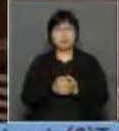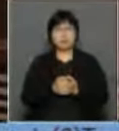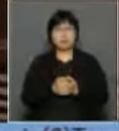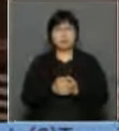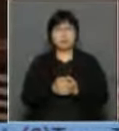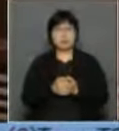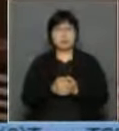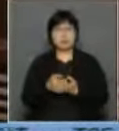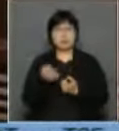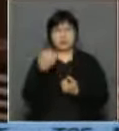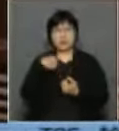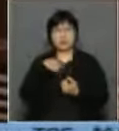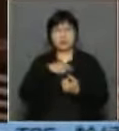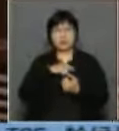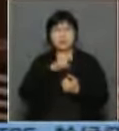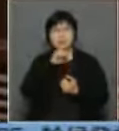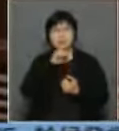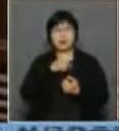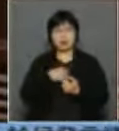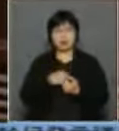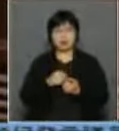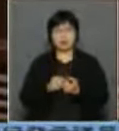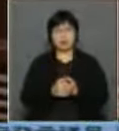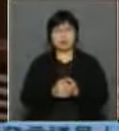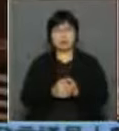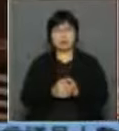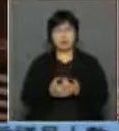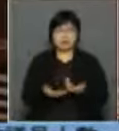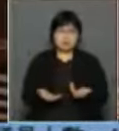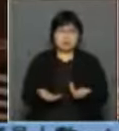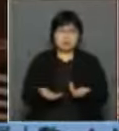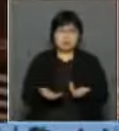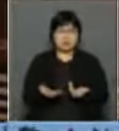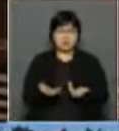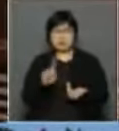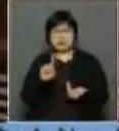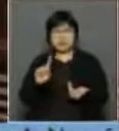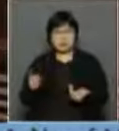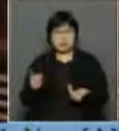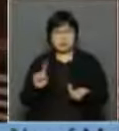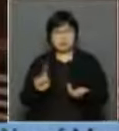問候我娘親，究竟這是什麼呢？